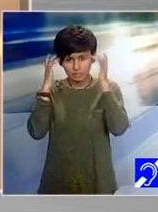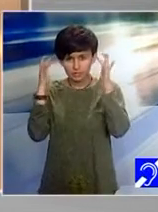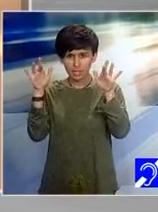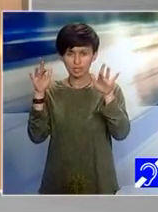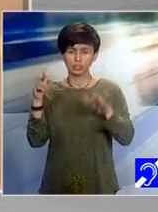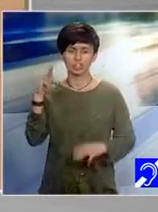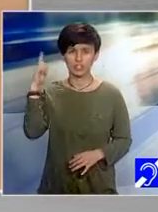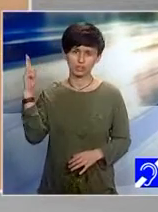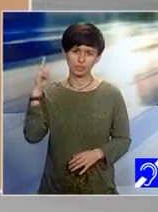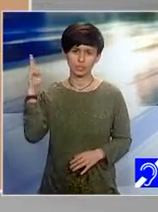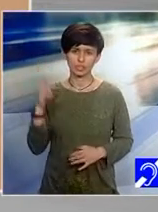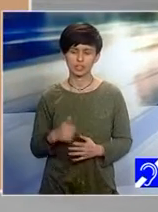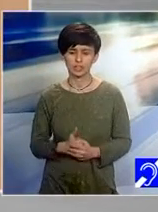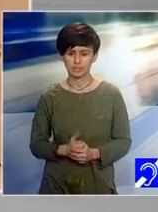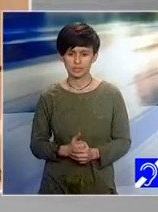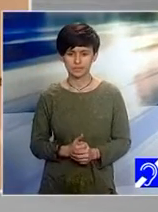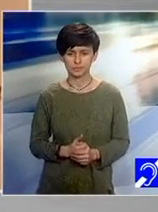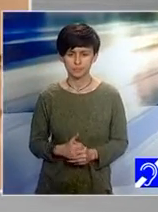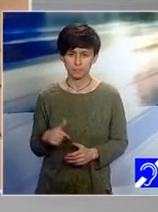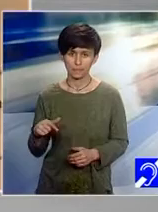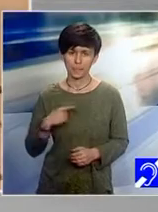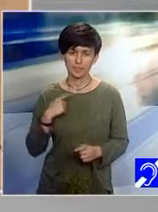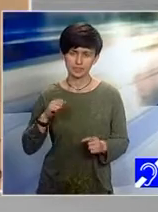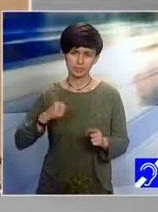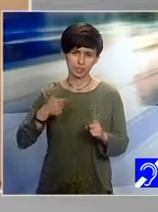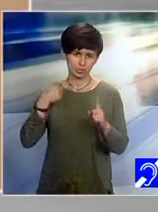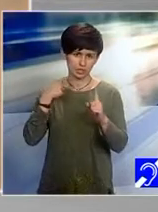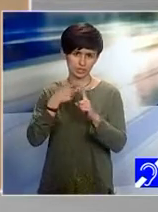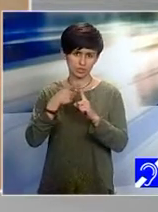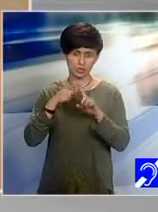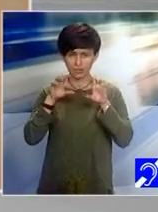ale Lui. Deci asta e primul scop al expoziției.